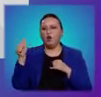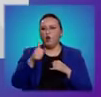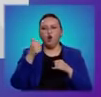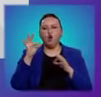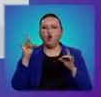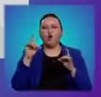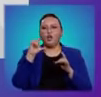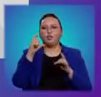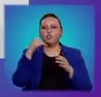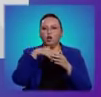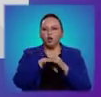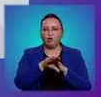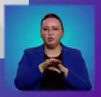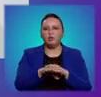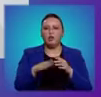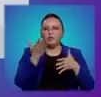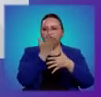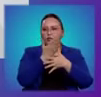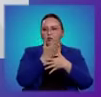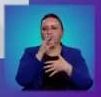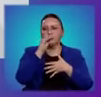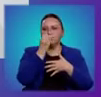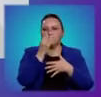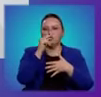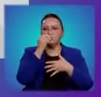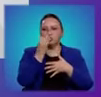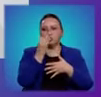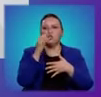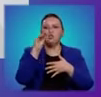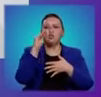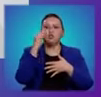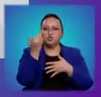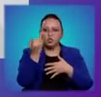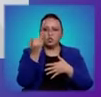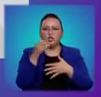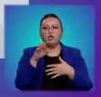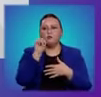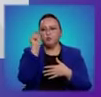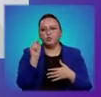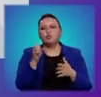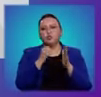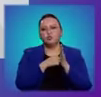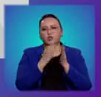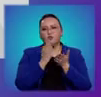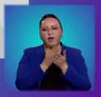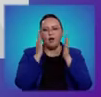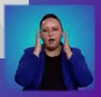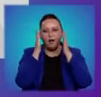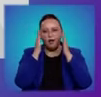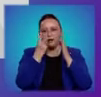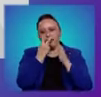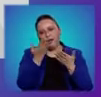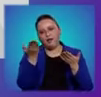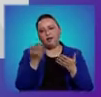орвол тэргүүн үед жи чи ши хэлбрээр битэгжиж тэргүүний их шиг нь дараагийн үеийгөө шилжиж